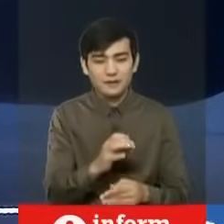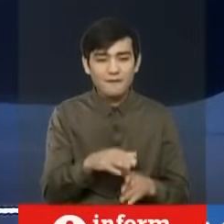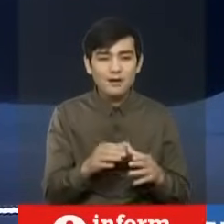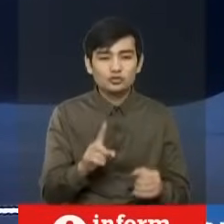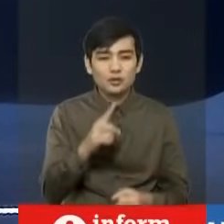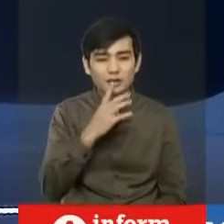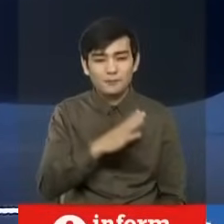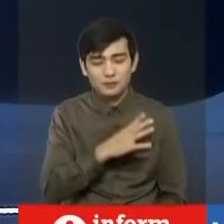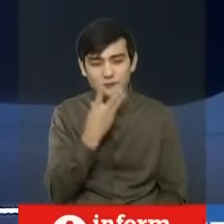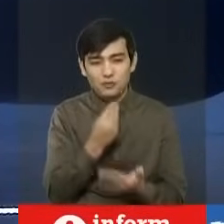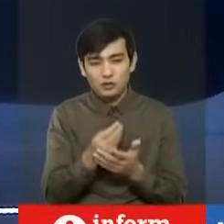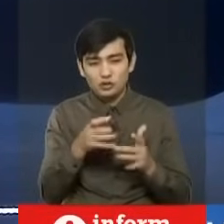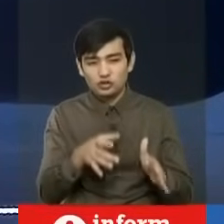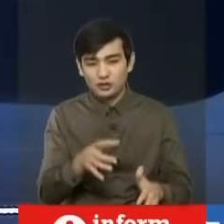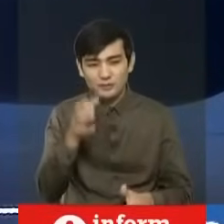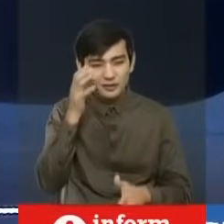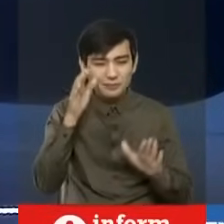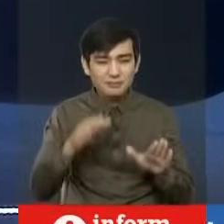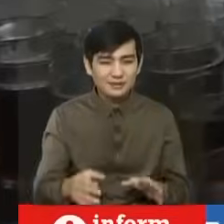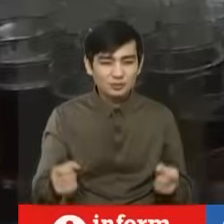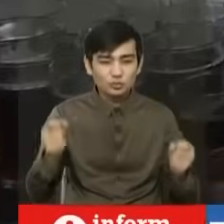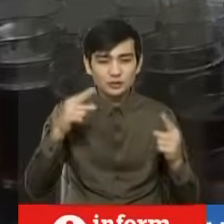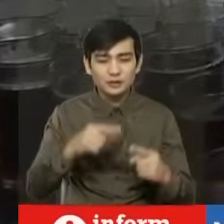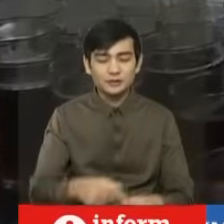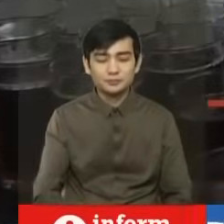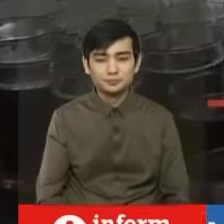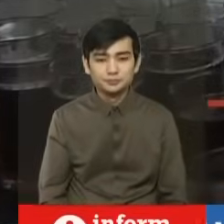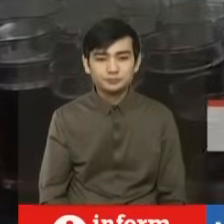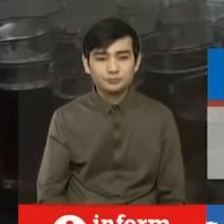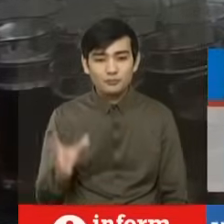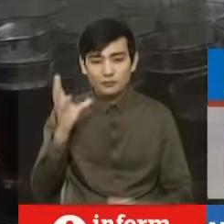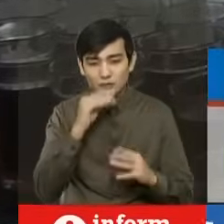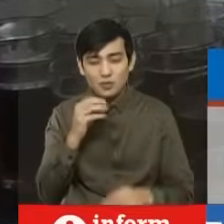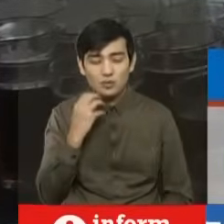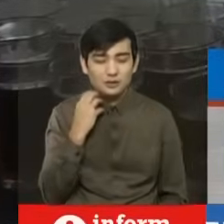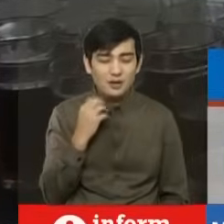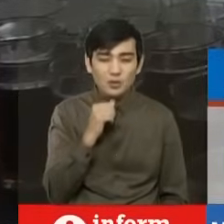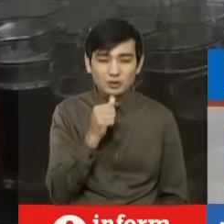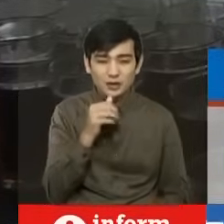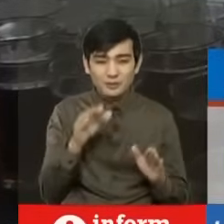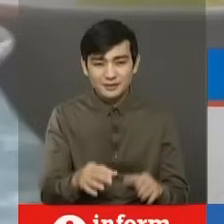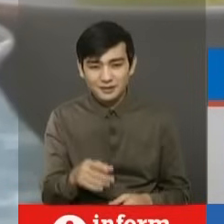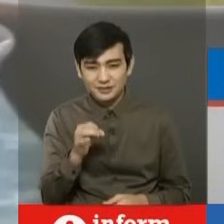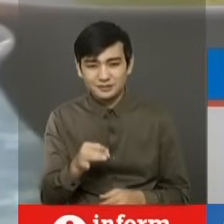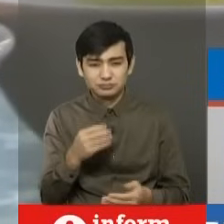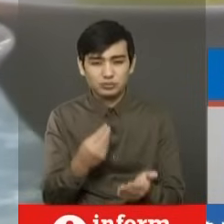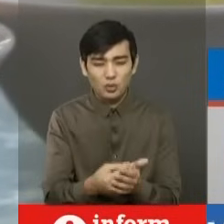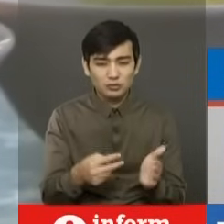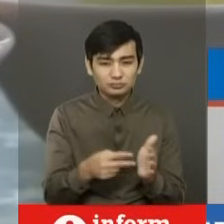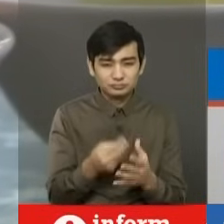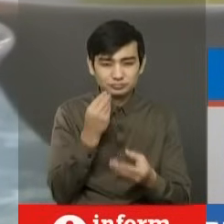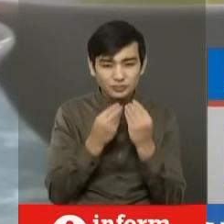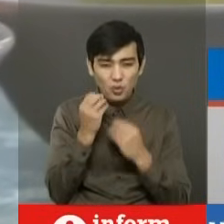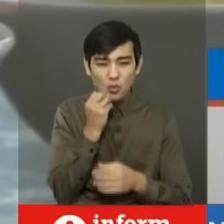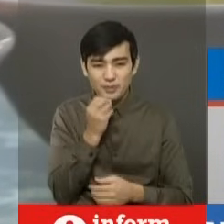образования своё решение узнавала Нина шапо не успели в Костанае утихнут Страсти по поводу удорожания школьного